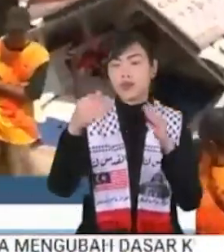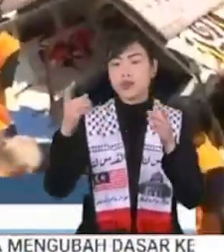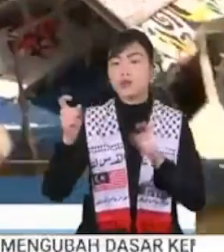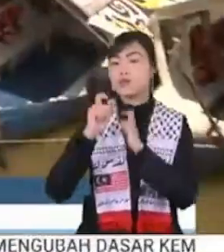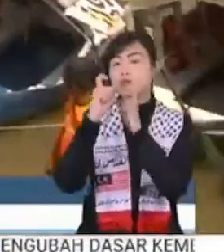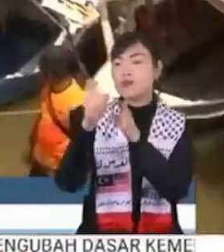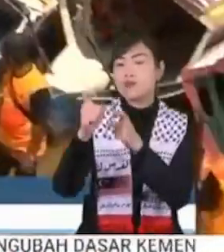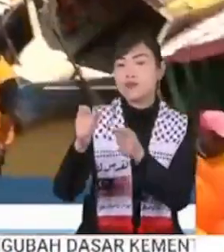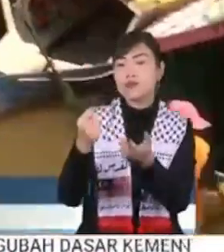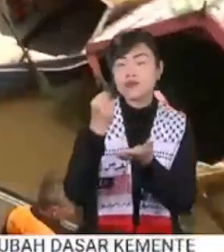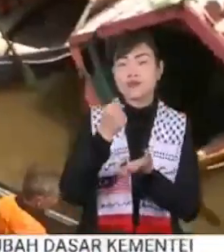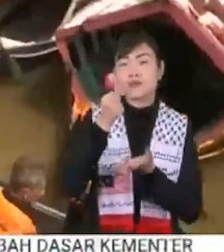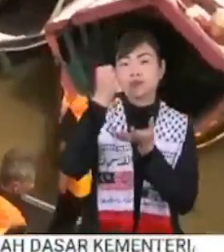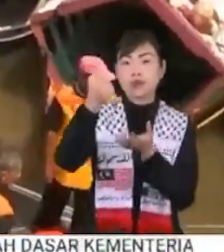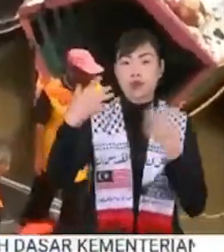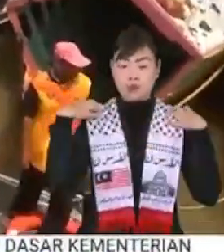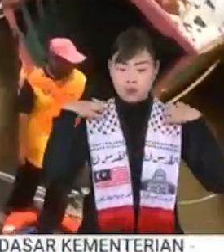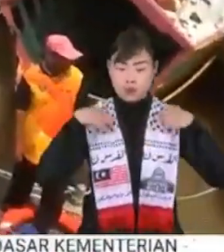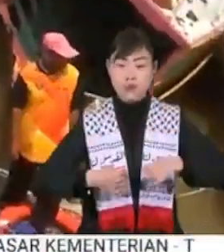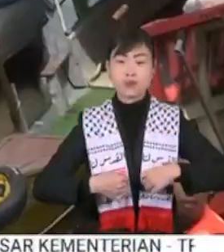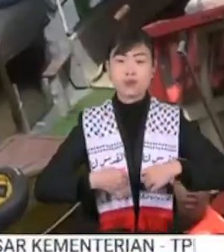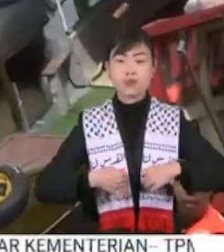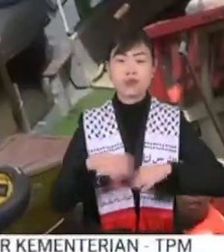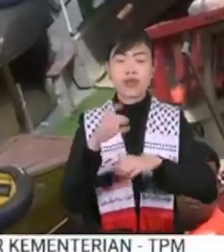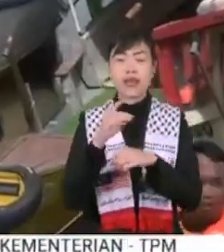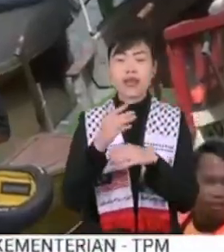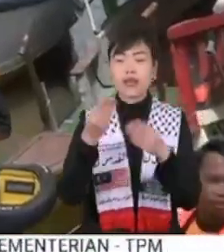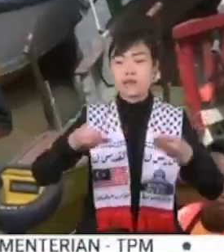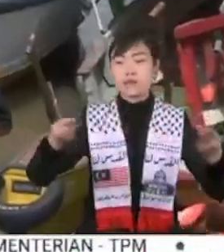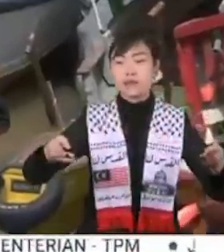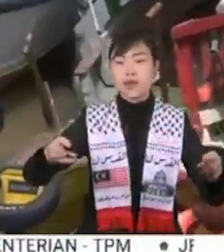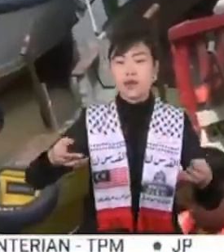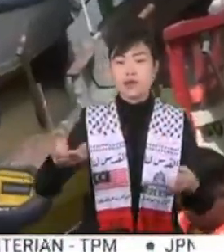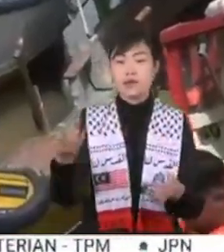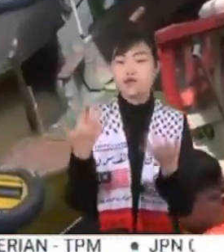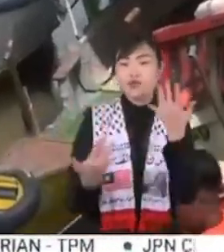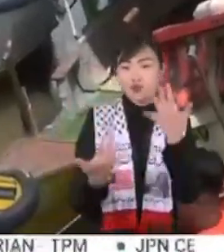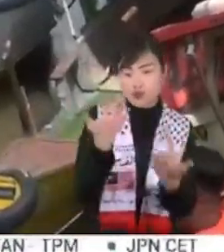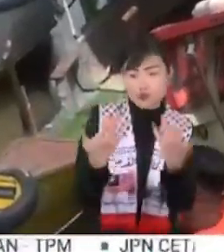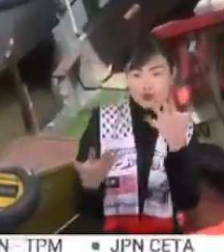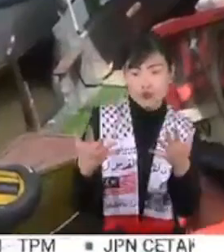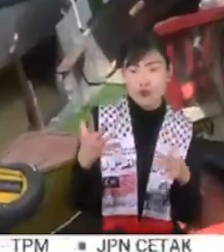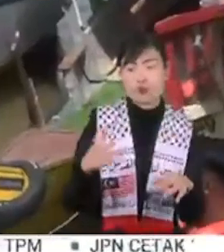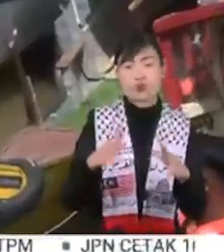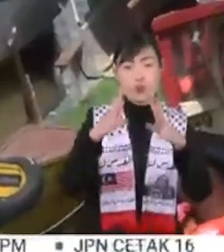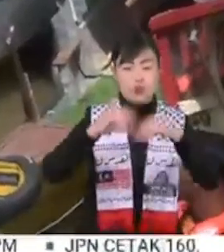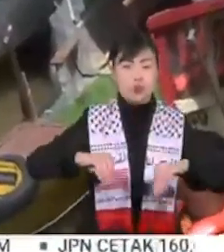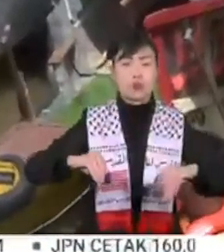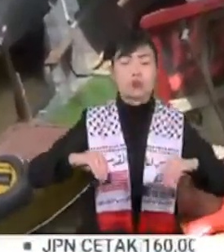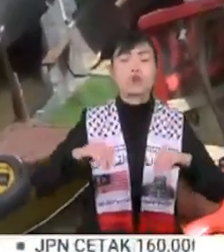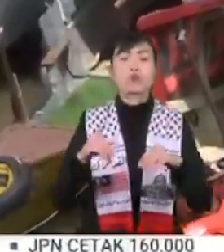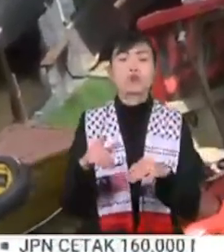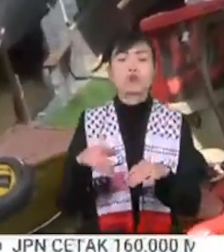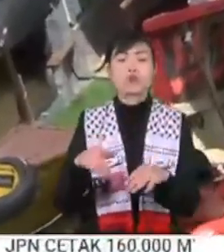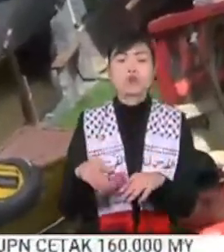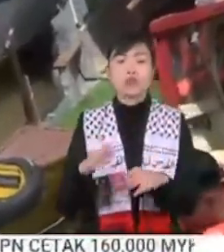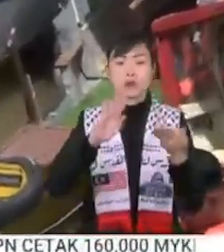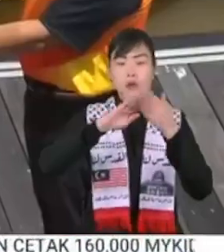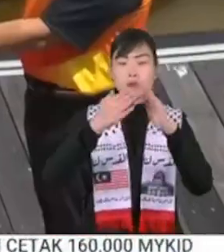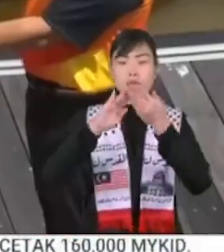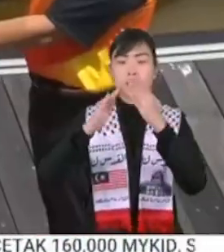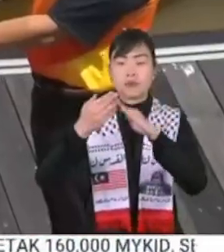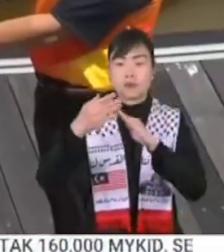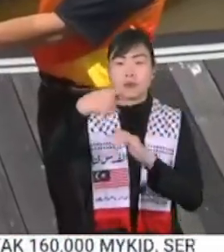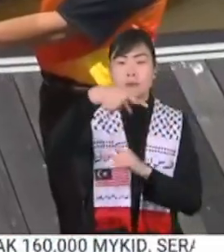menyampaikan bantuan jaket keselamatan dan alat pemadam kebakaran kepada komuniti penambang ketika ini terdapat